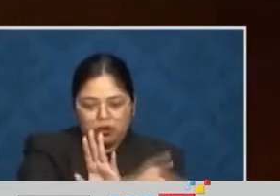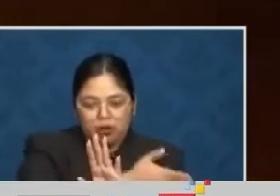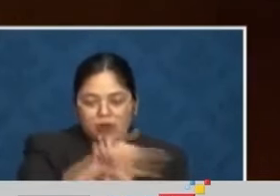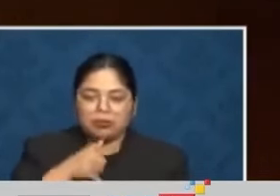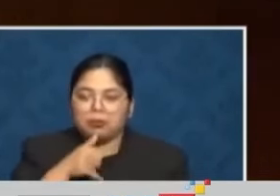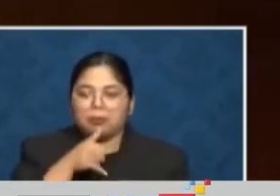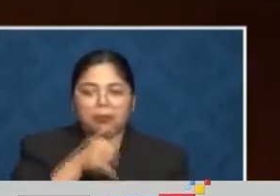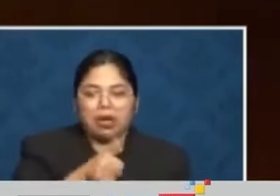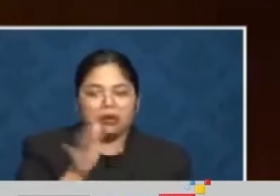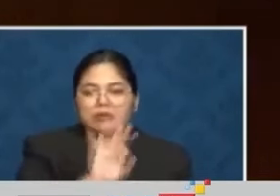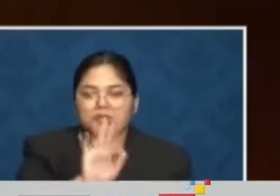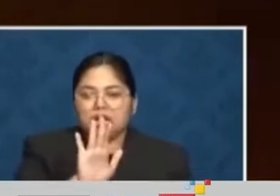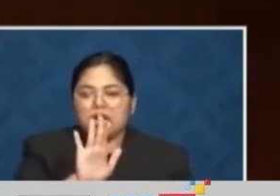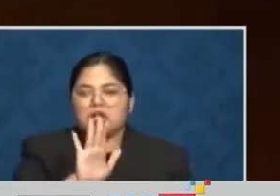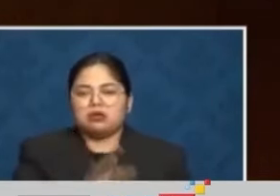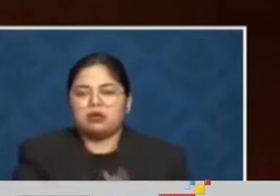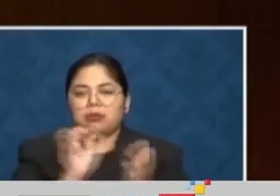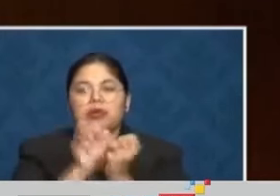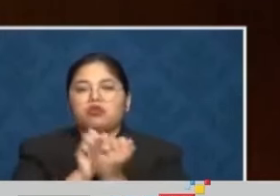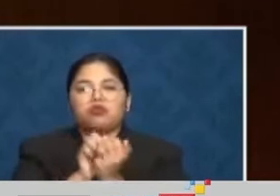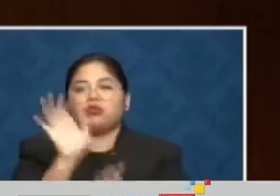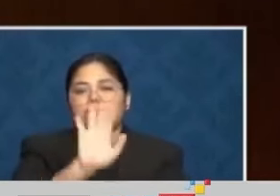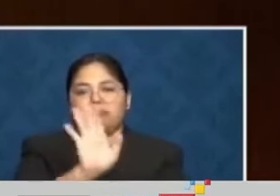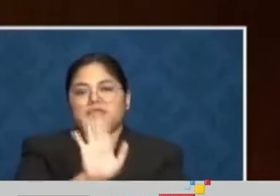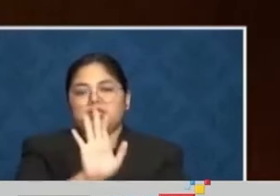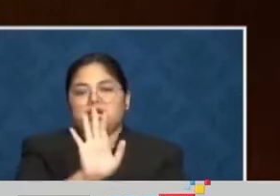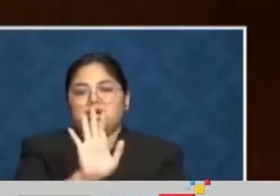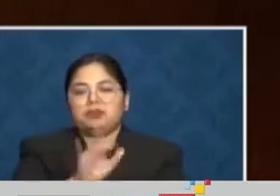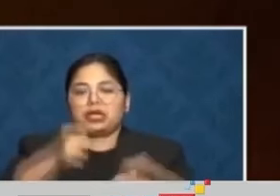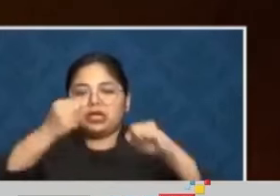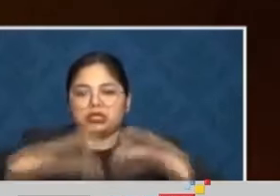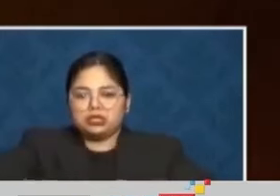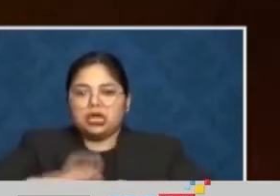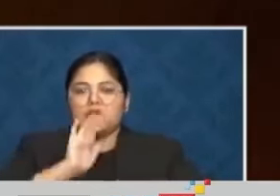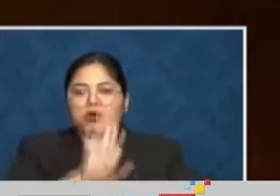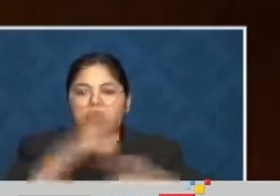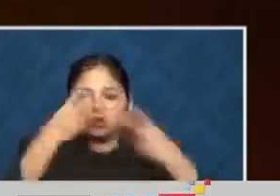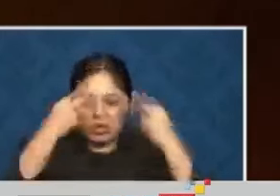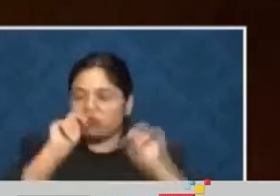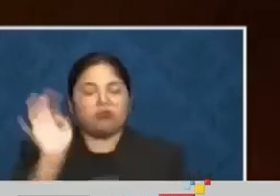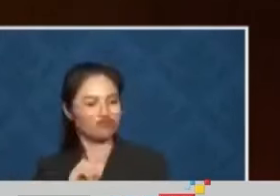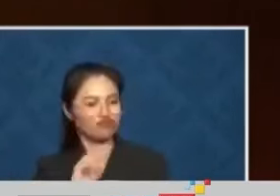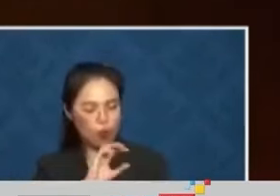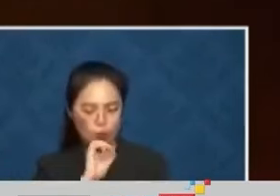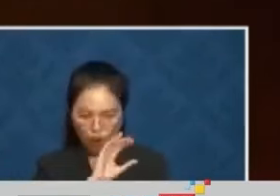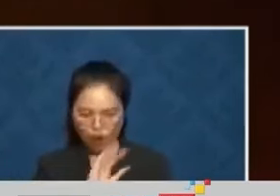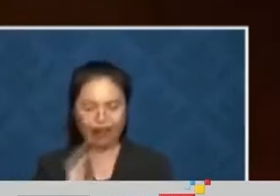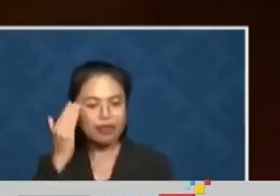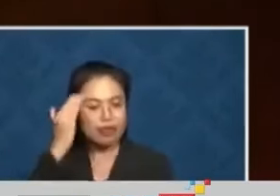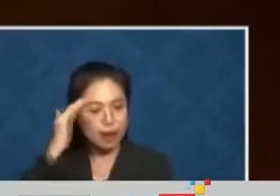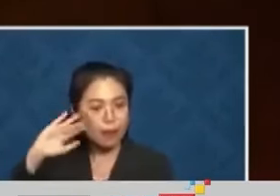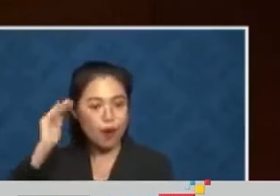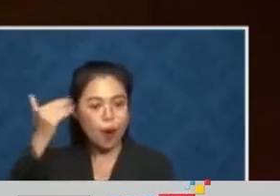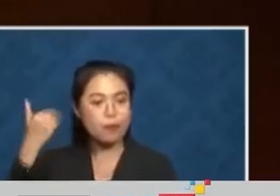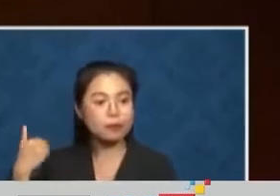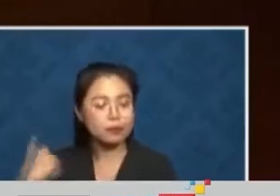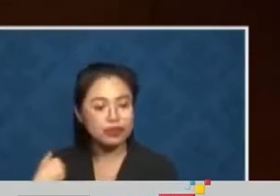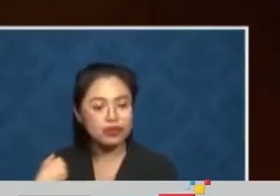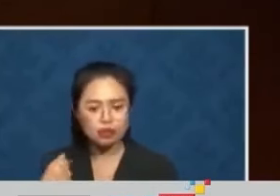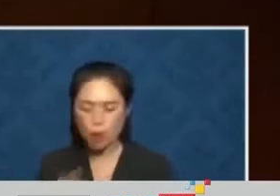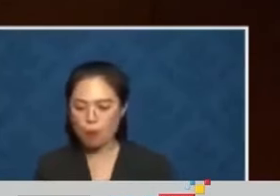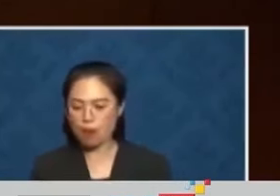ไม่เข้าไปก้าวล่วงหรือก้าวล้ำเข้าไปในการตัดสินใจของท่านนายกรัฐมนตรีนะครับแล้วไม่เป็นการกด